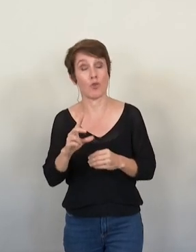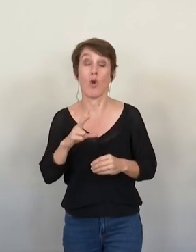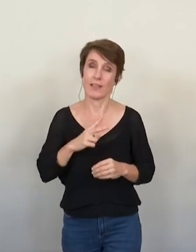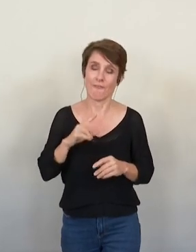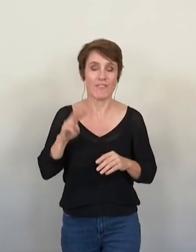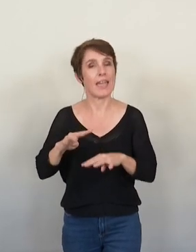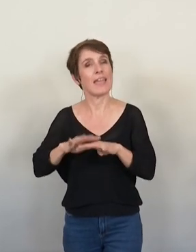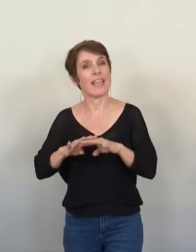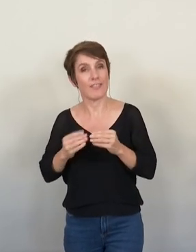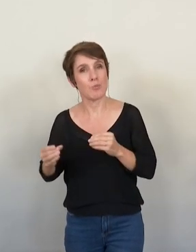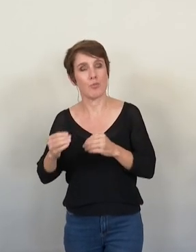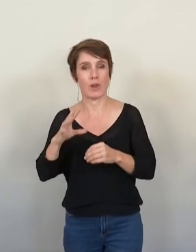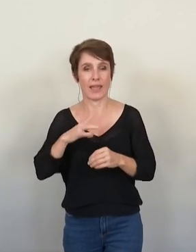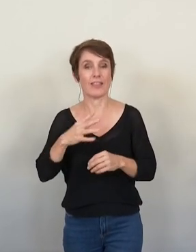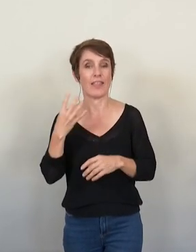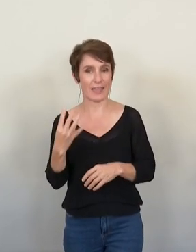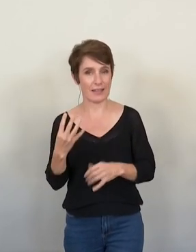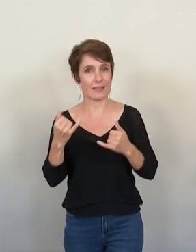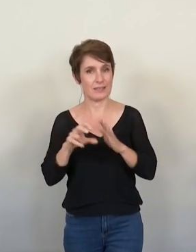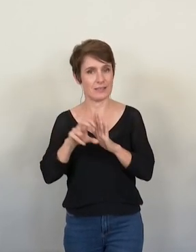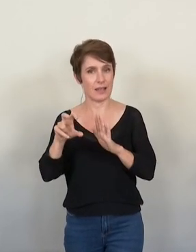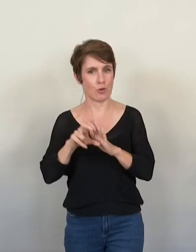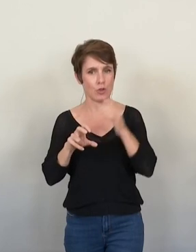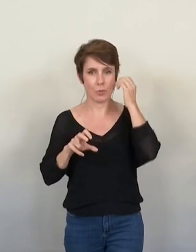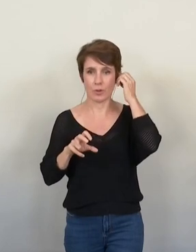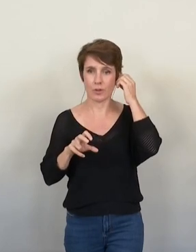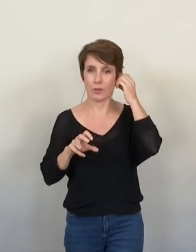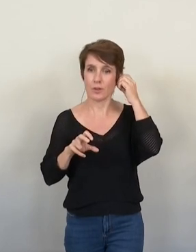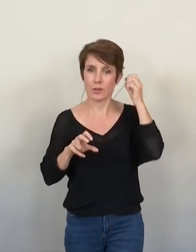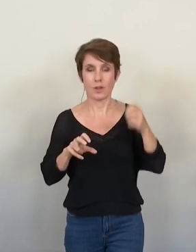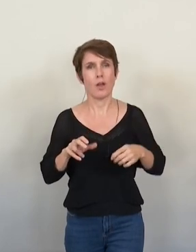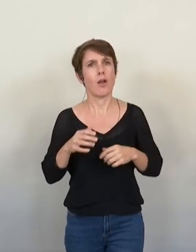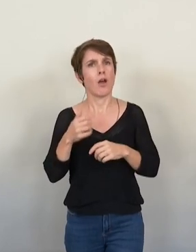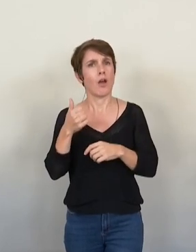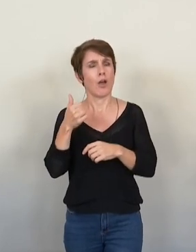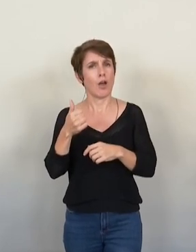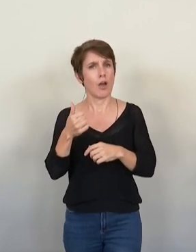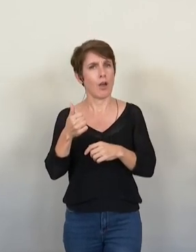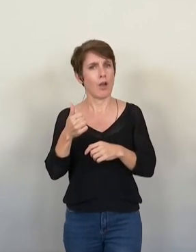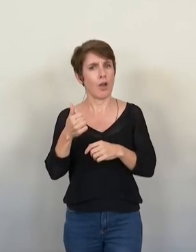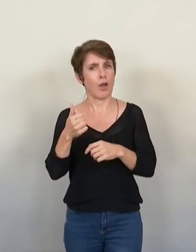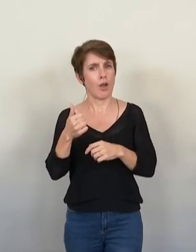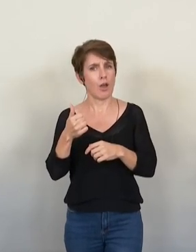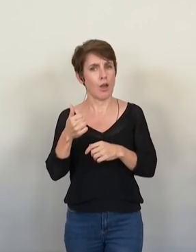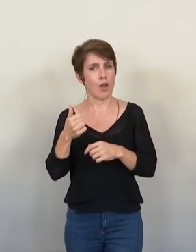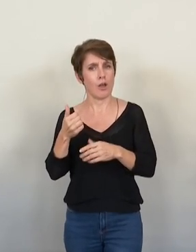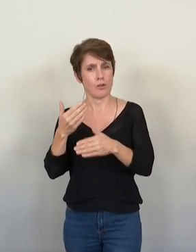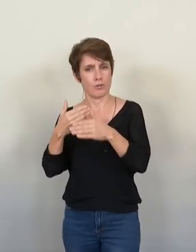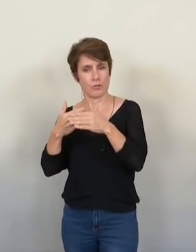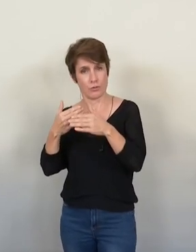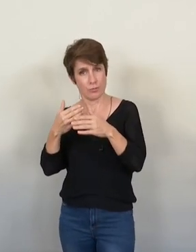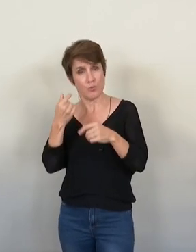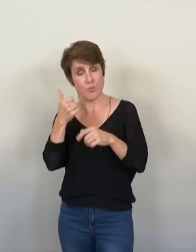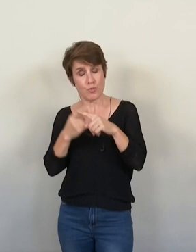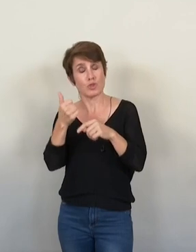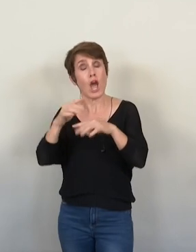habitants euh à Grenoble dont un euh dans le 38000 puisque c'est Al matre et cloître et il y a